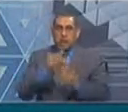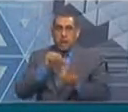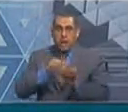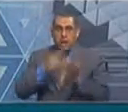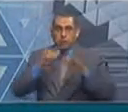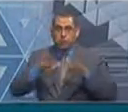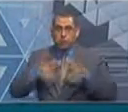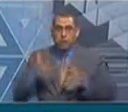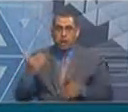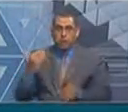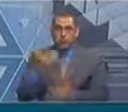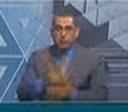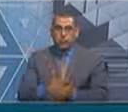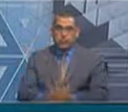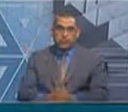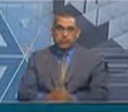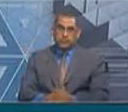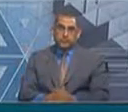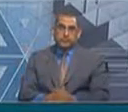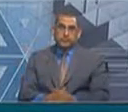الإيراني بالشلل.